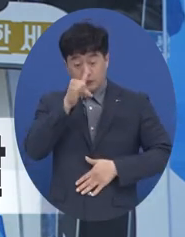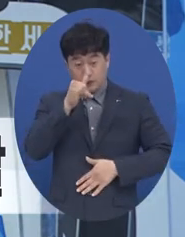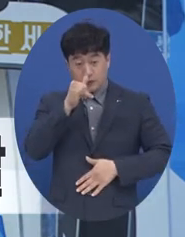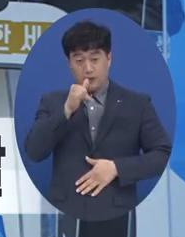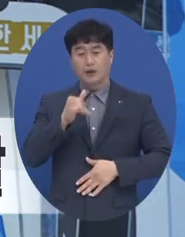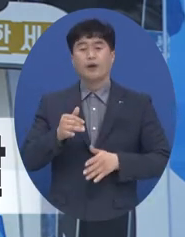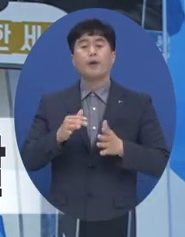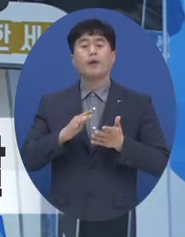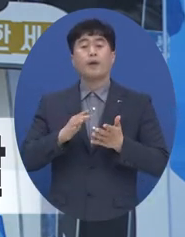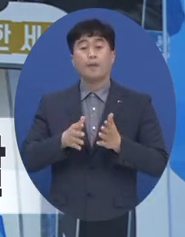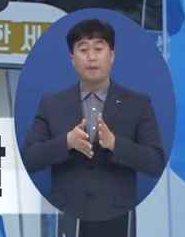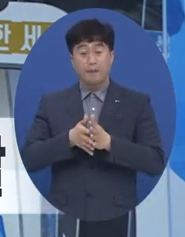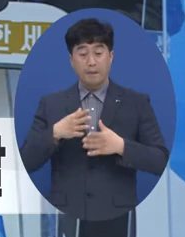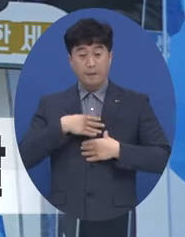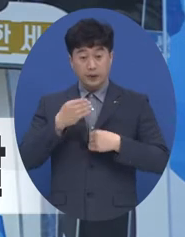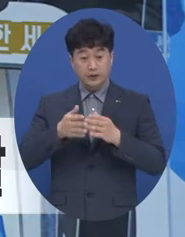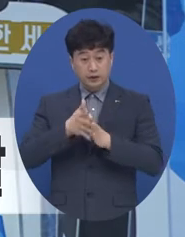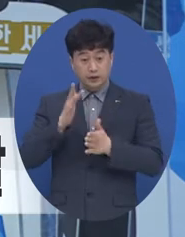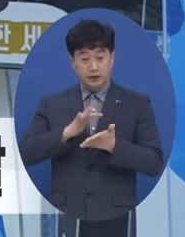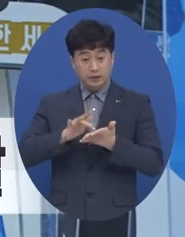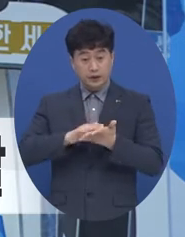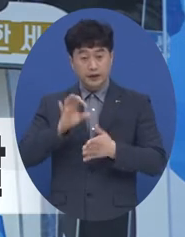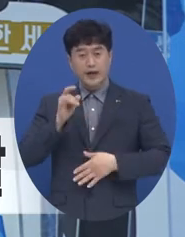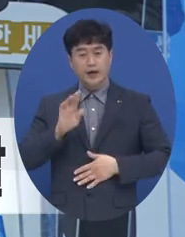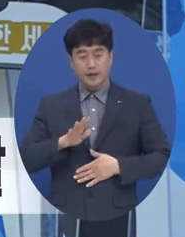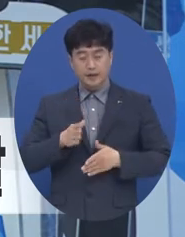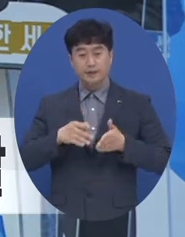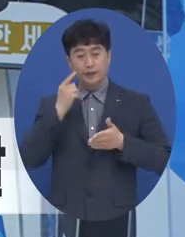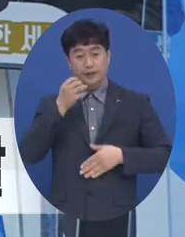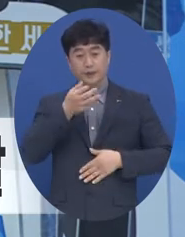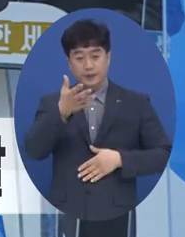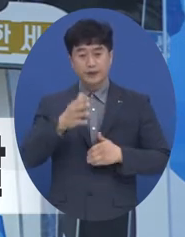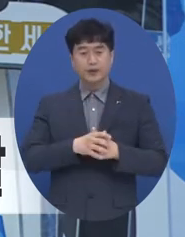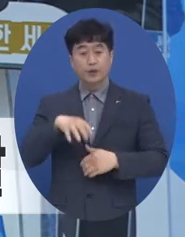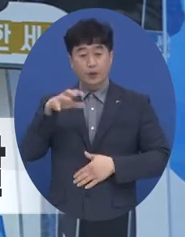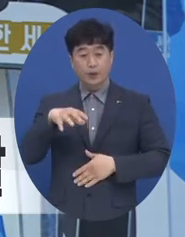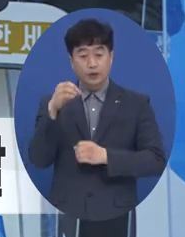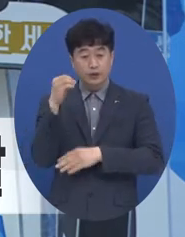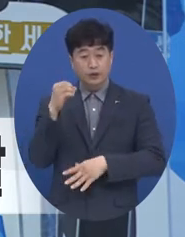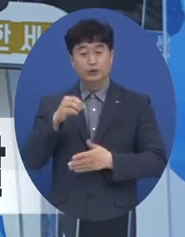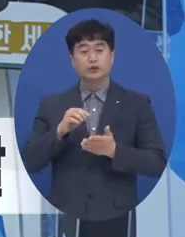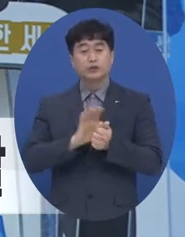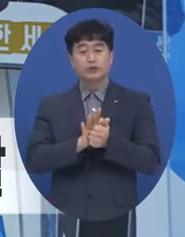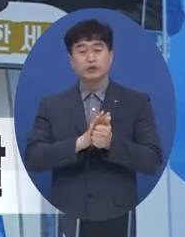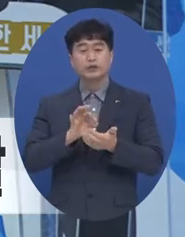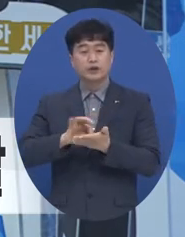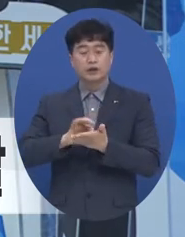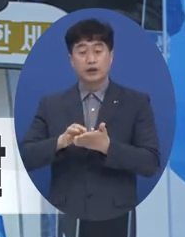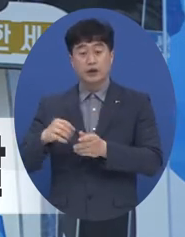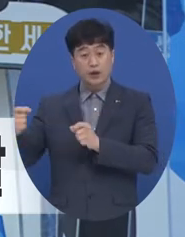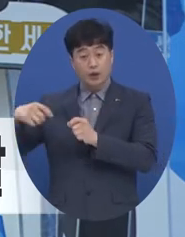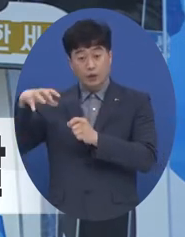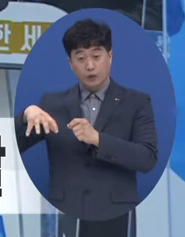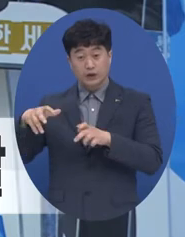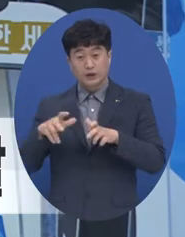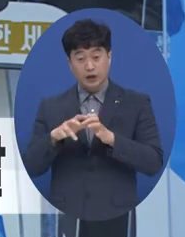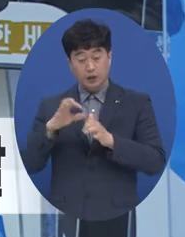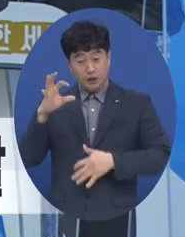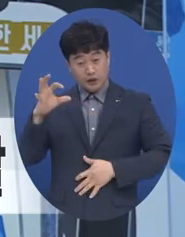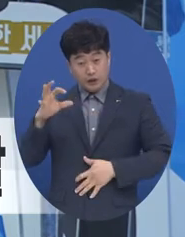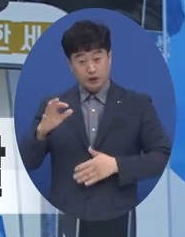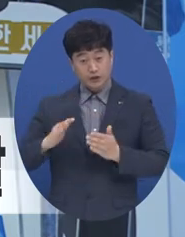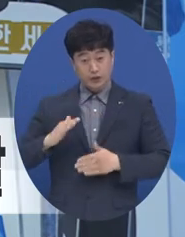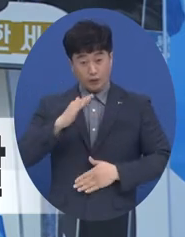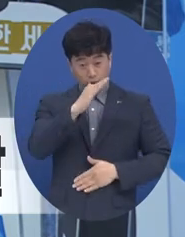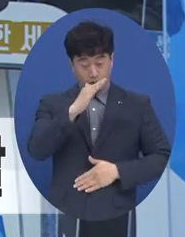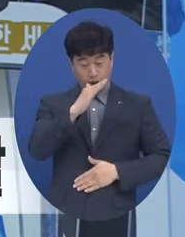편의시설 스마트 앱 을 선보입니다 위치기반 서비스를 활용해 가까운 곳에 있는 장애인 화장실 과 경사로